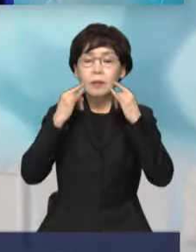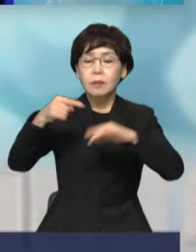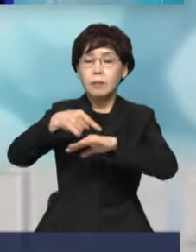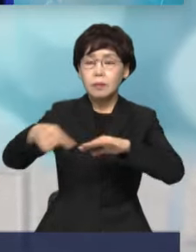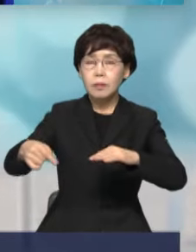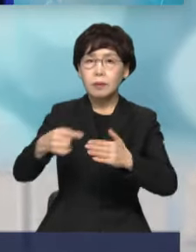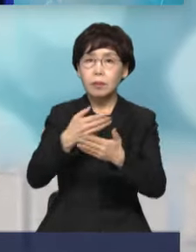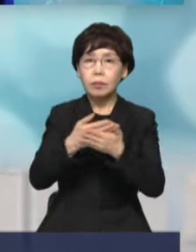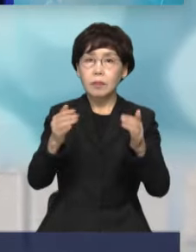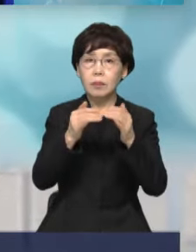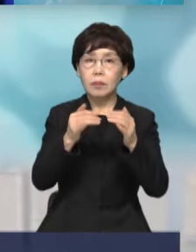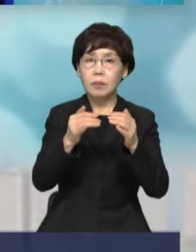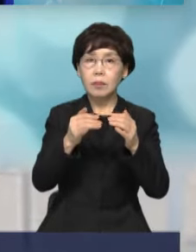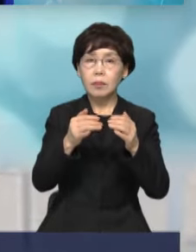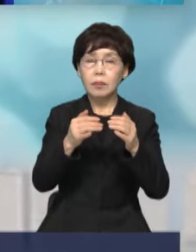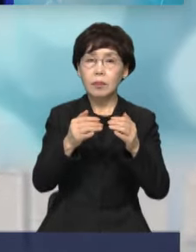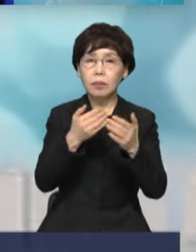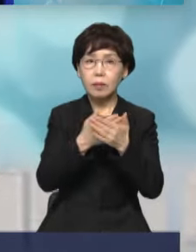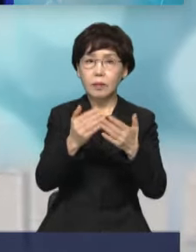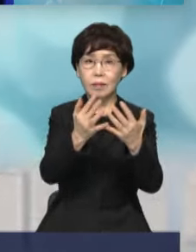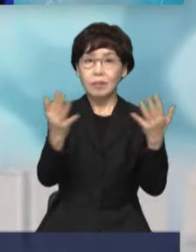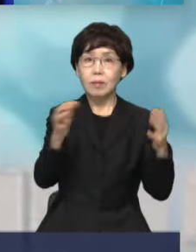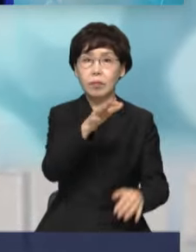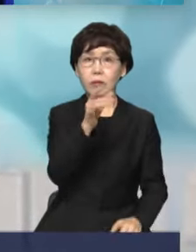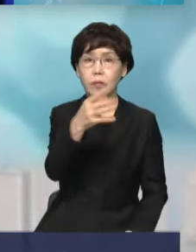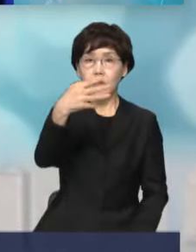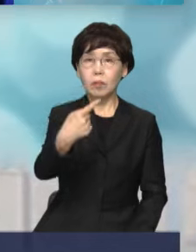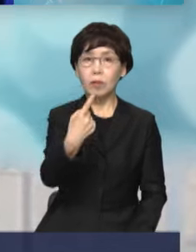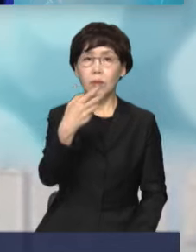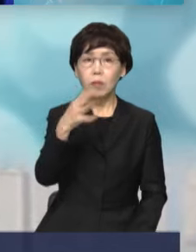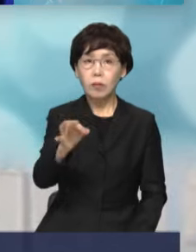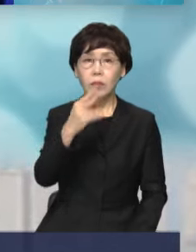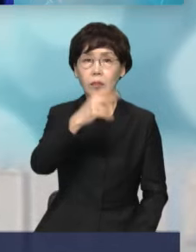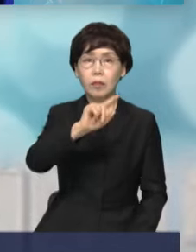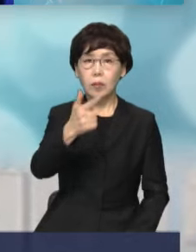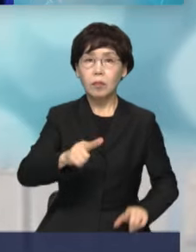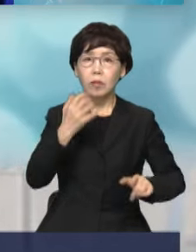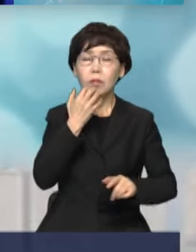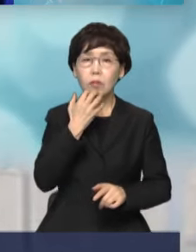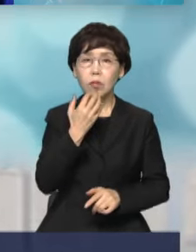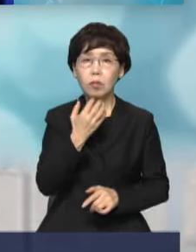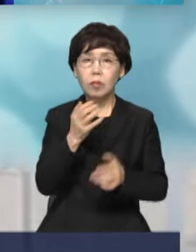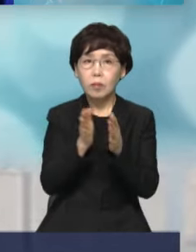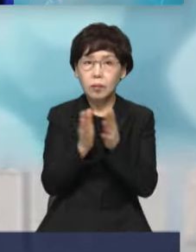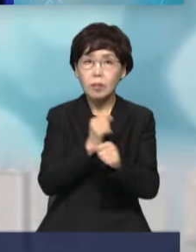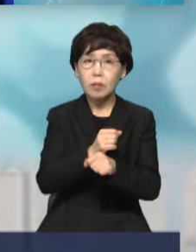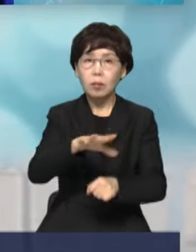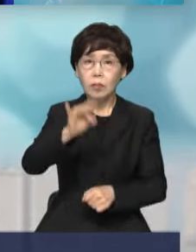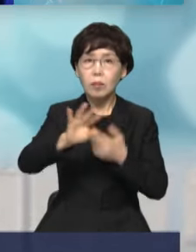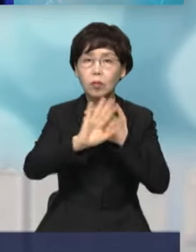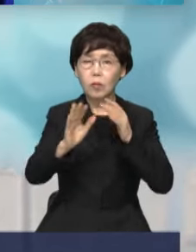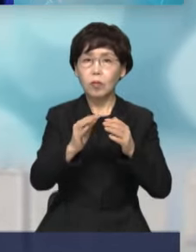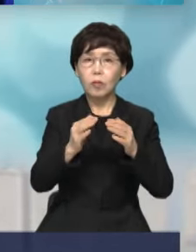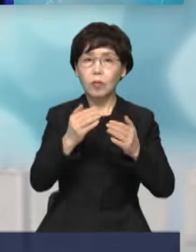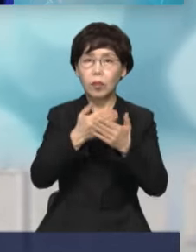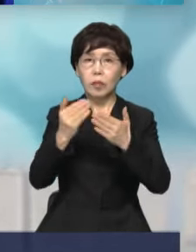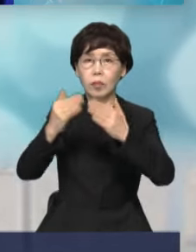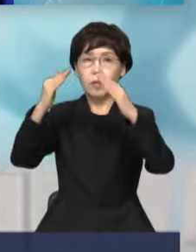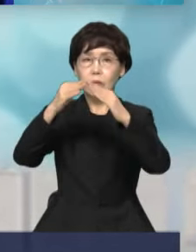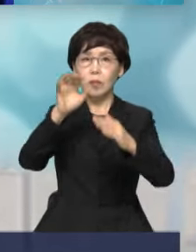프랑스계 화랑 페로탕은 2016년 서울에 진출한 첫 번째 외국 화랑인데요. 페로탕 갤러리가 오랜만에